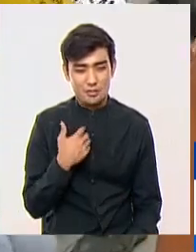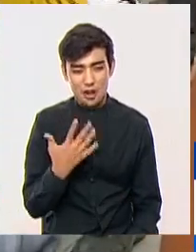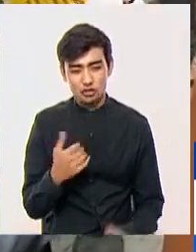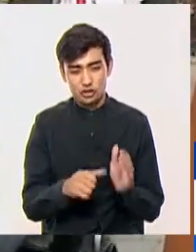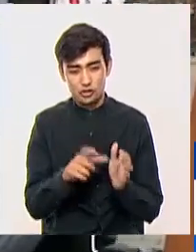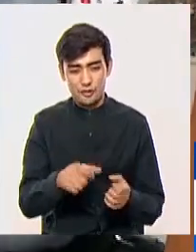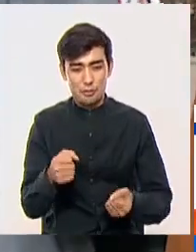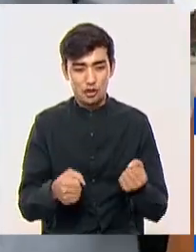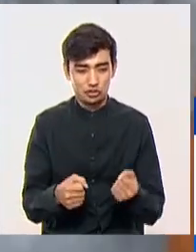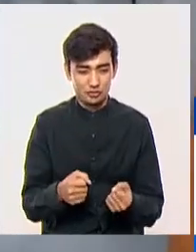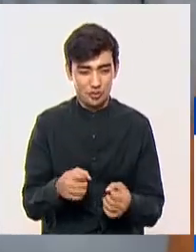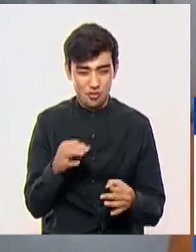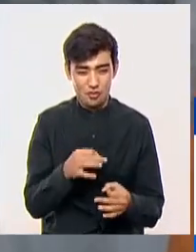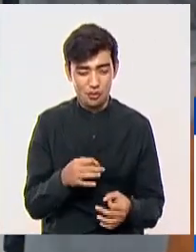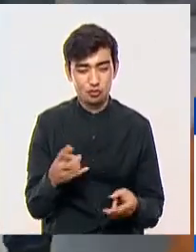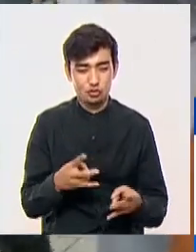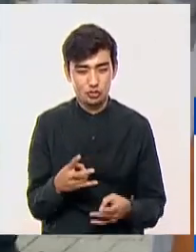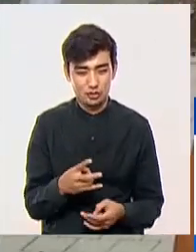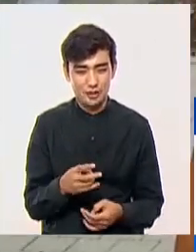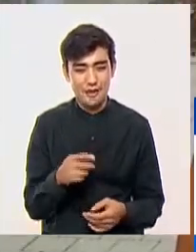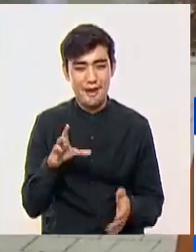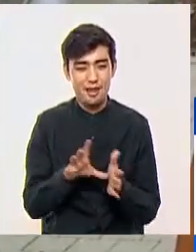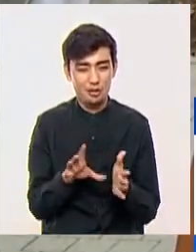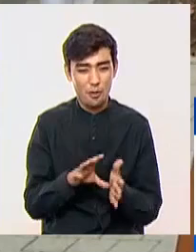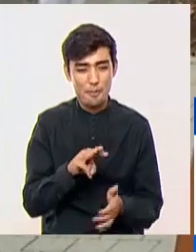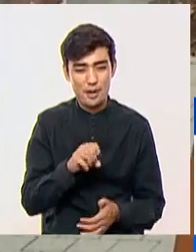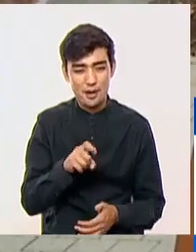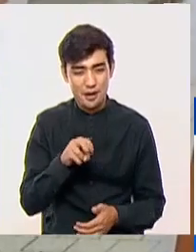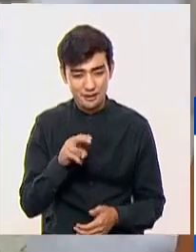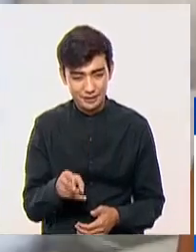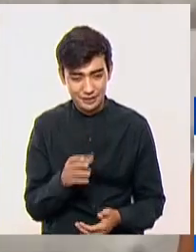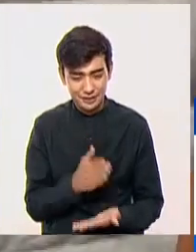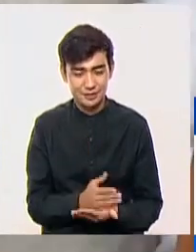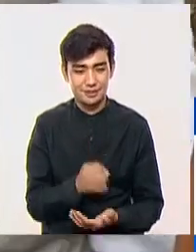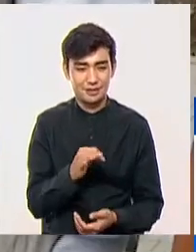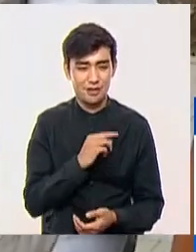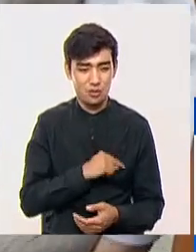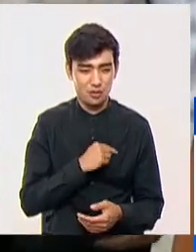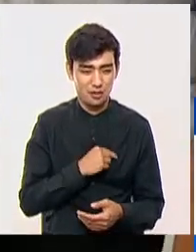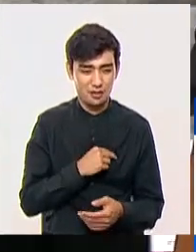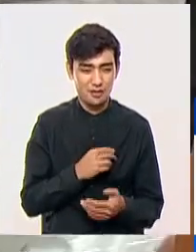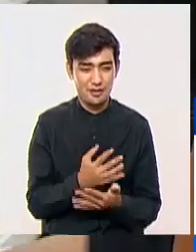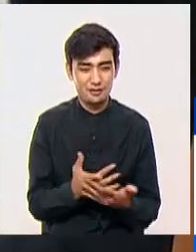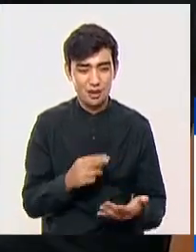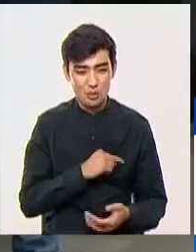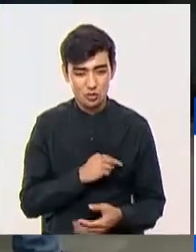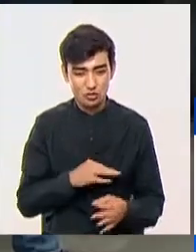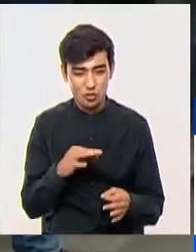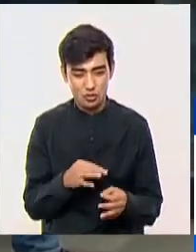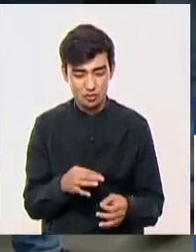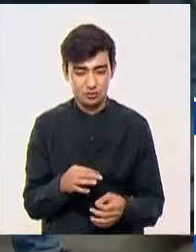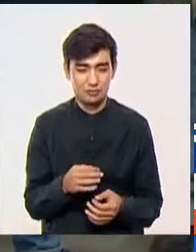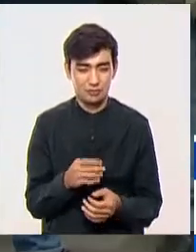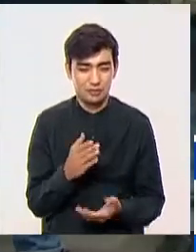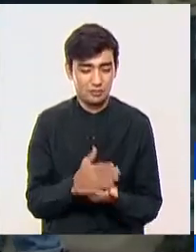Соны сонымен бойынша шығып отырмыз. Электромеханиктер бар, жұмыскерлер астында жұмыс жасайтын. Ал